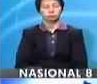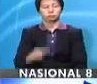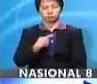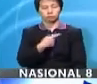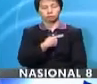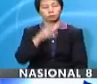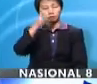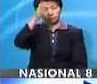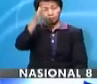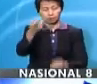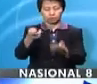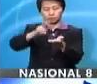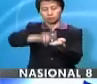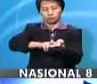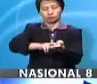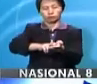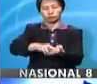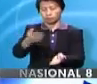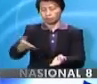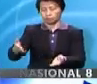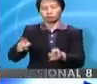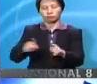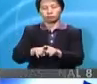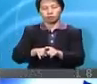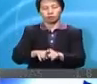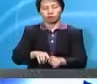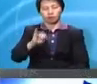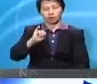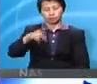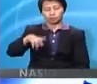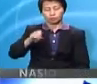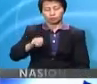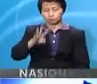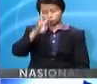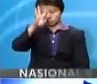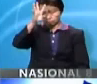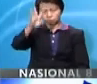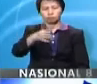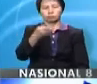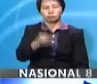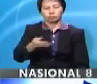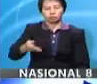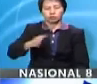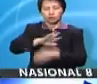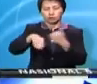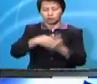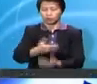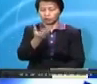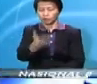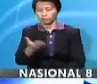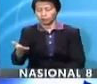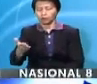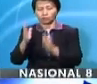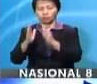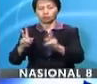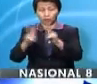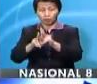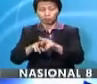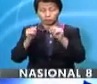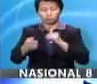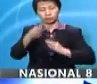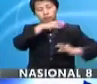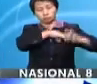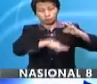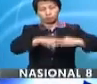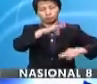ya sebagai sebahagian daripada intellectual property supaya produk-produk ini akan dapat dimanfaatkan